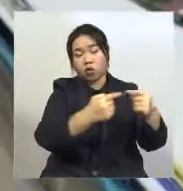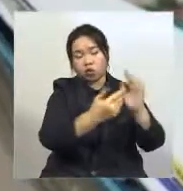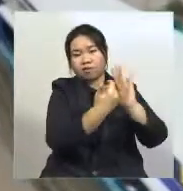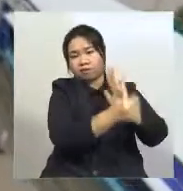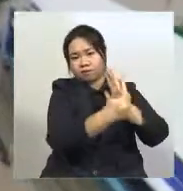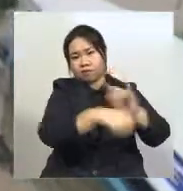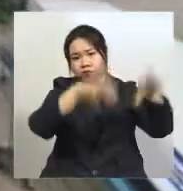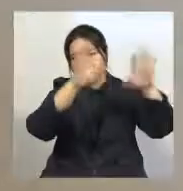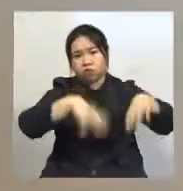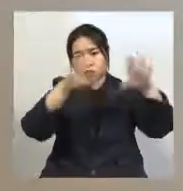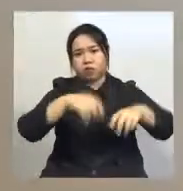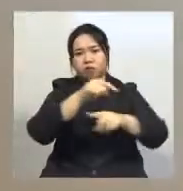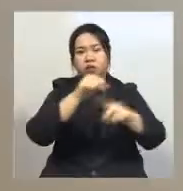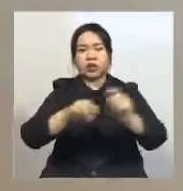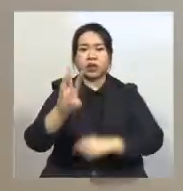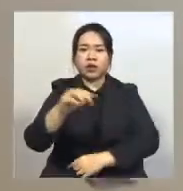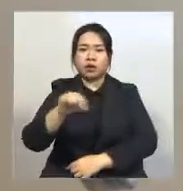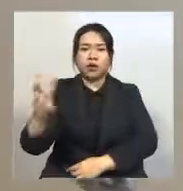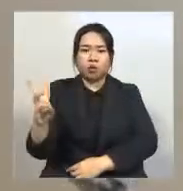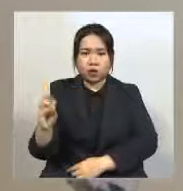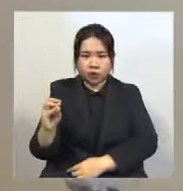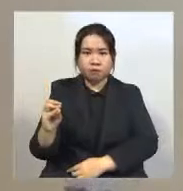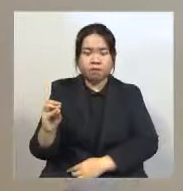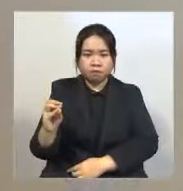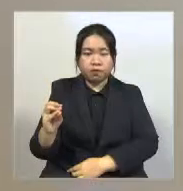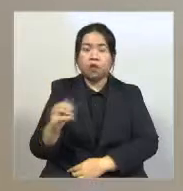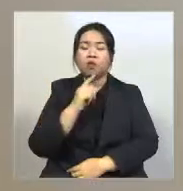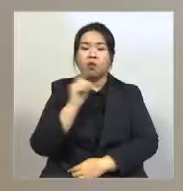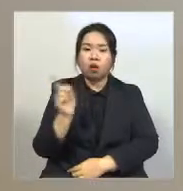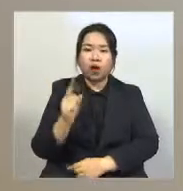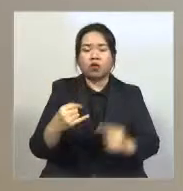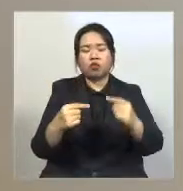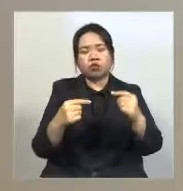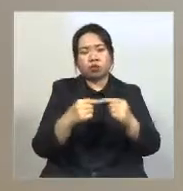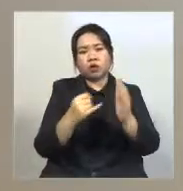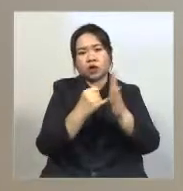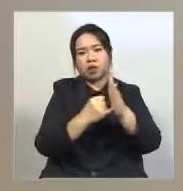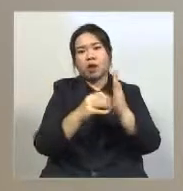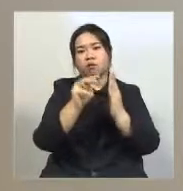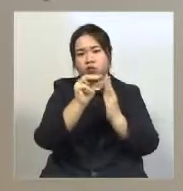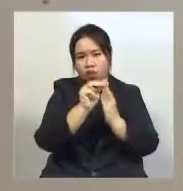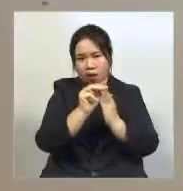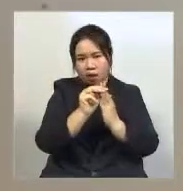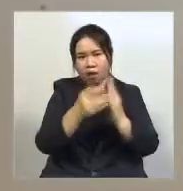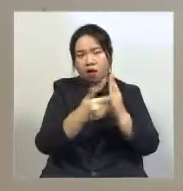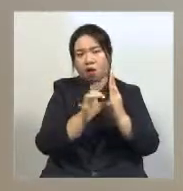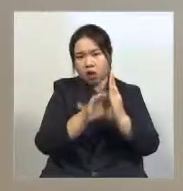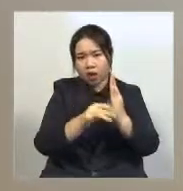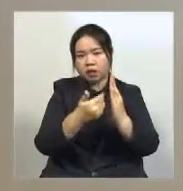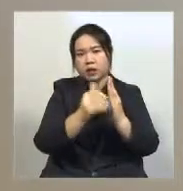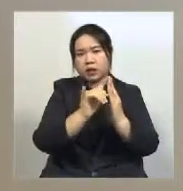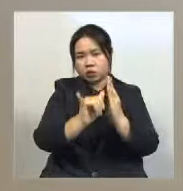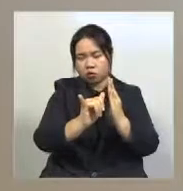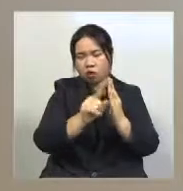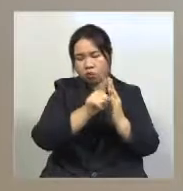ล่างมีฝนฟ้าคะนองร้อยละ40-60ของพื้นที่ส่วนมากก็เป็นที่บริเวณจังหวัดมุกดาหารร้อยเอ็ดยะโสธรอำ